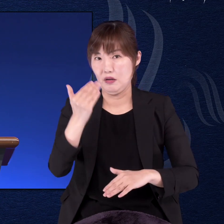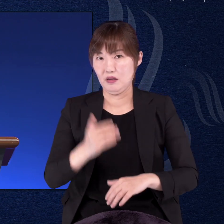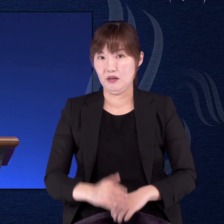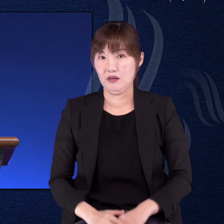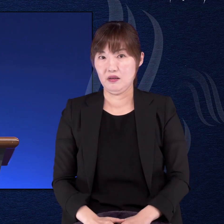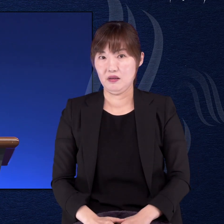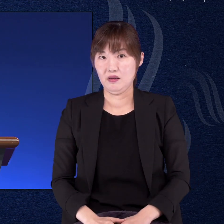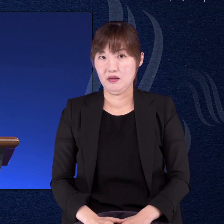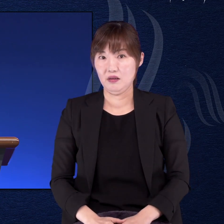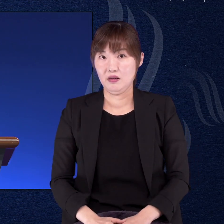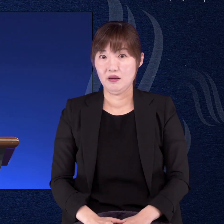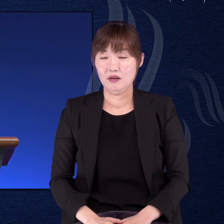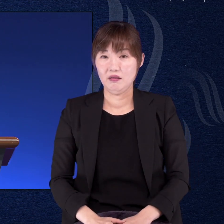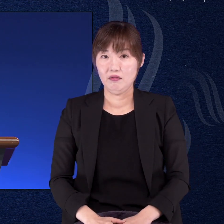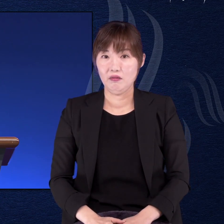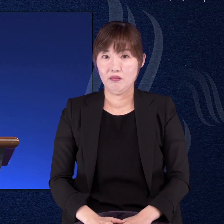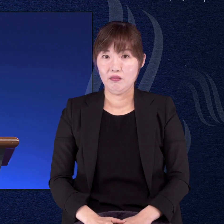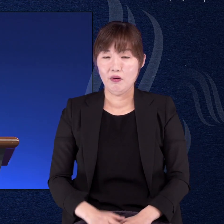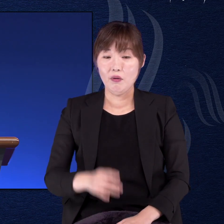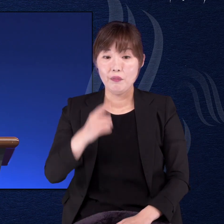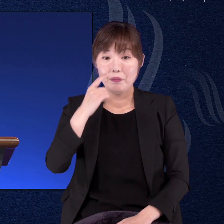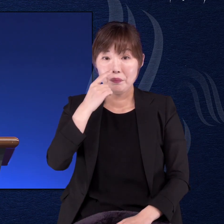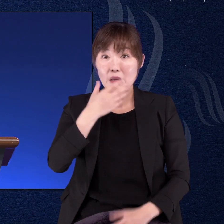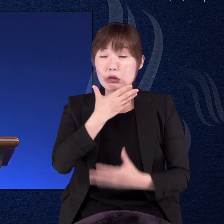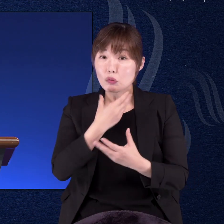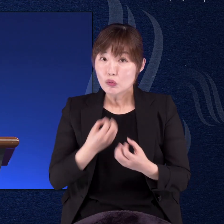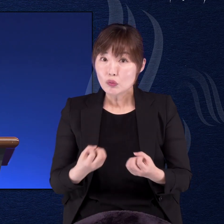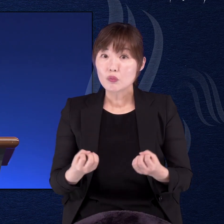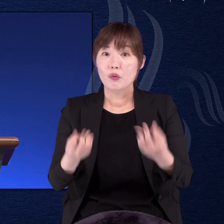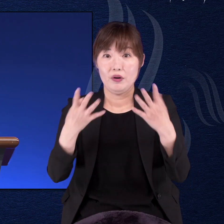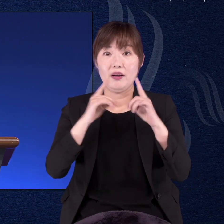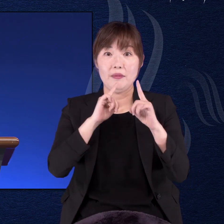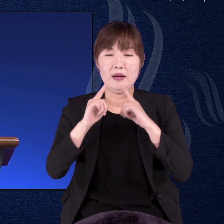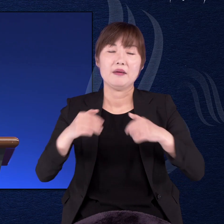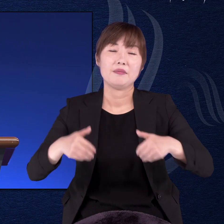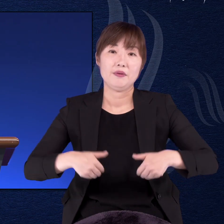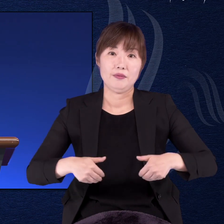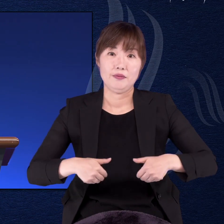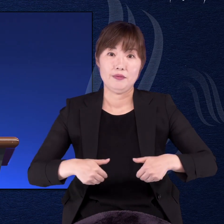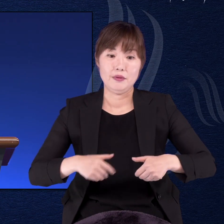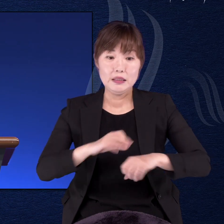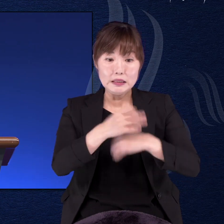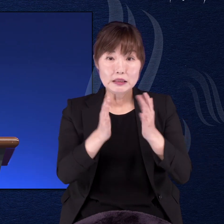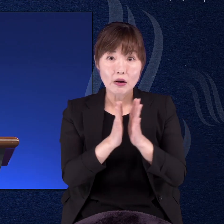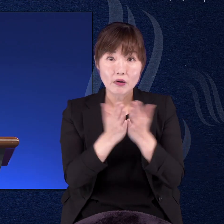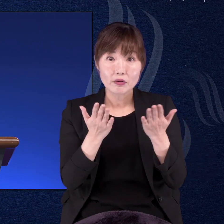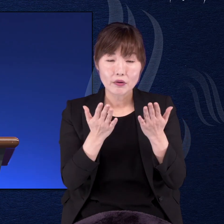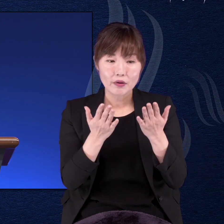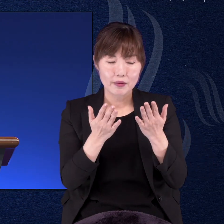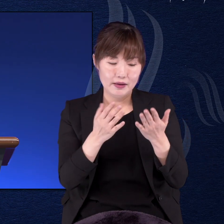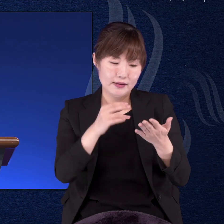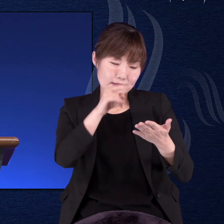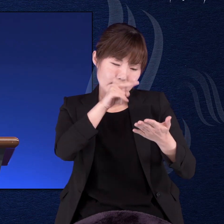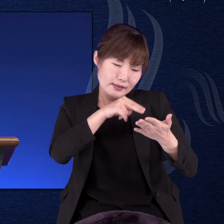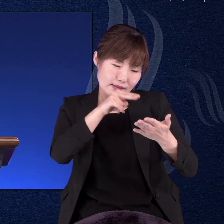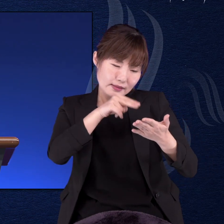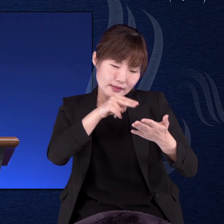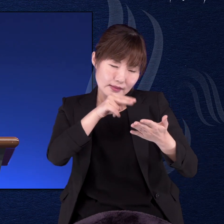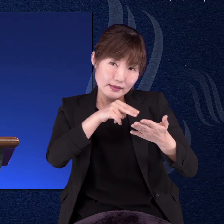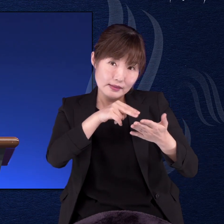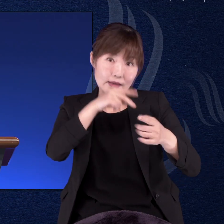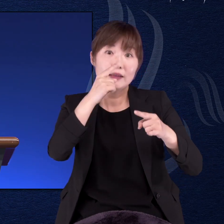주셨기 때문입니다. 축복의 말을 해야겠죠. 성경을 읽어 나가시다가 좋은 말씀이